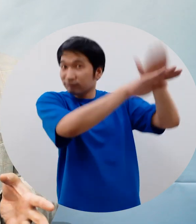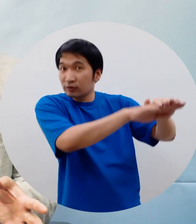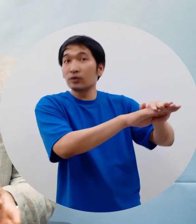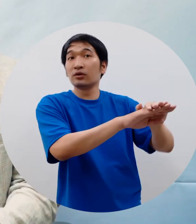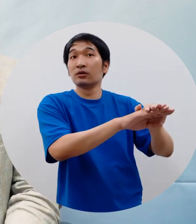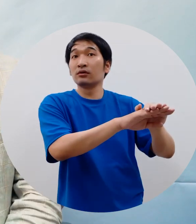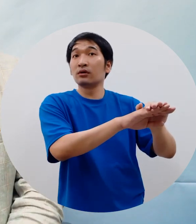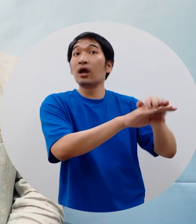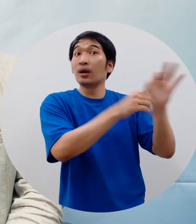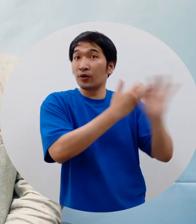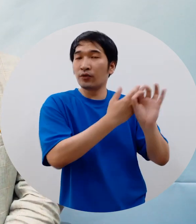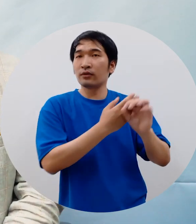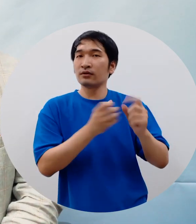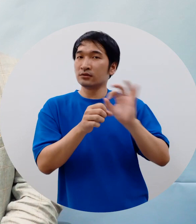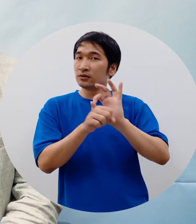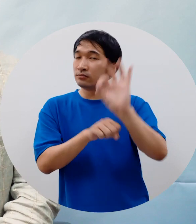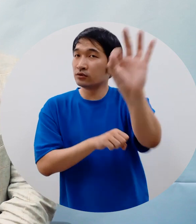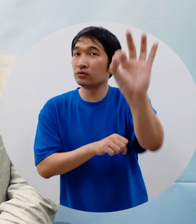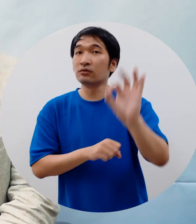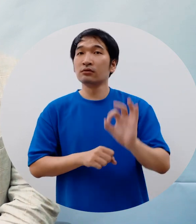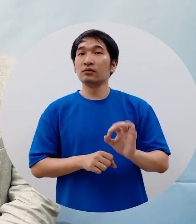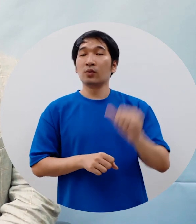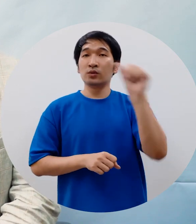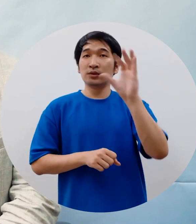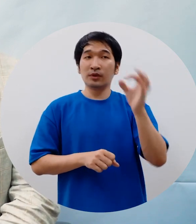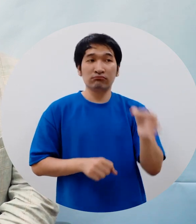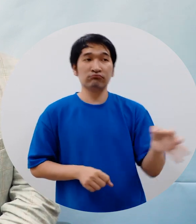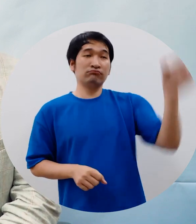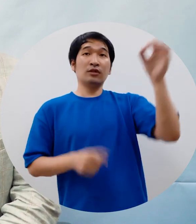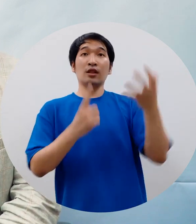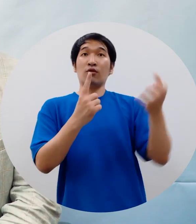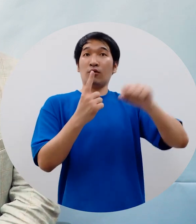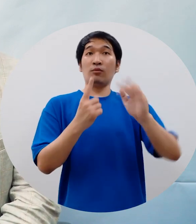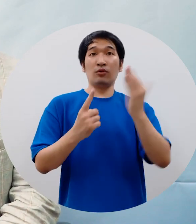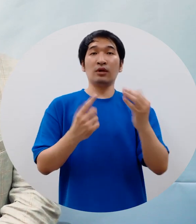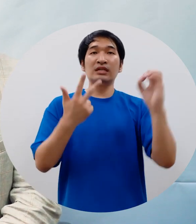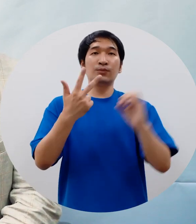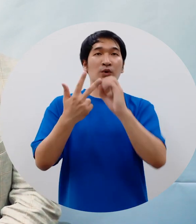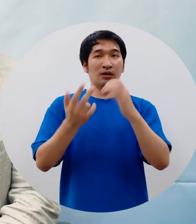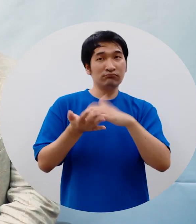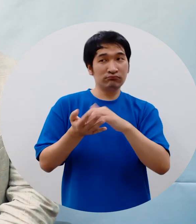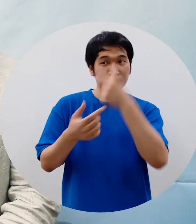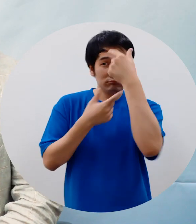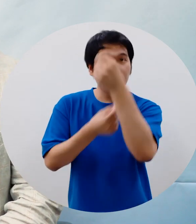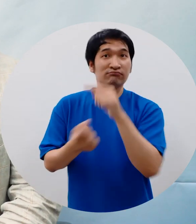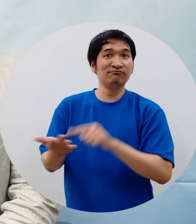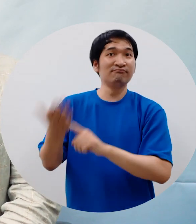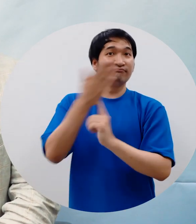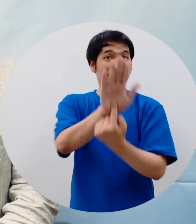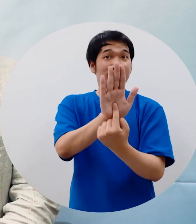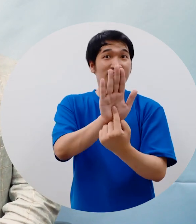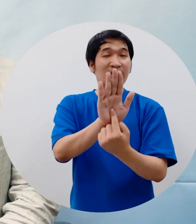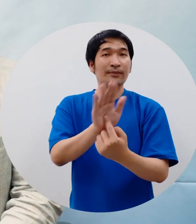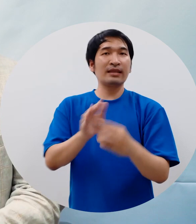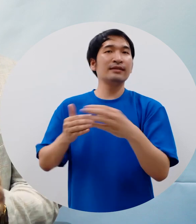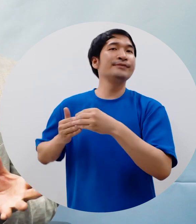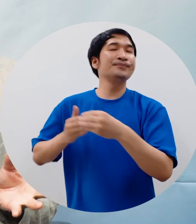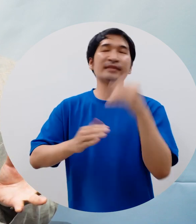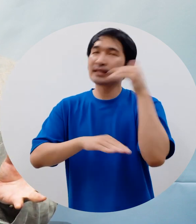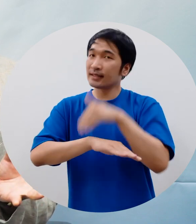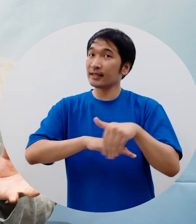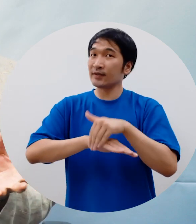이렇게 묻어놓으면 10년 뒤에 5천만 원은 1억 됩니다. 그것도 역시 10% 계산해 보시면 다 나오는데, 그렇게